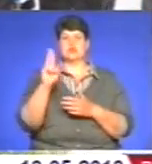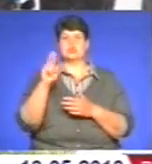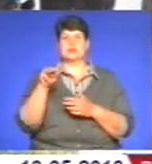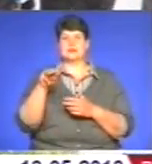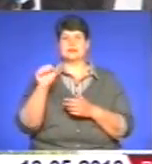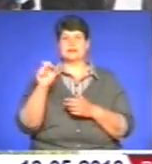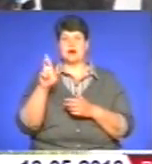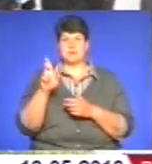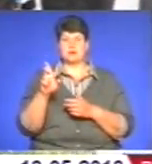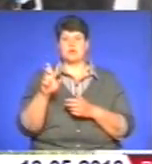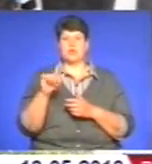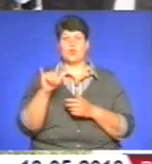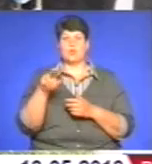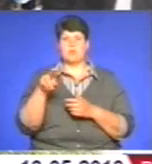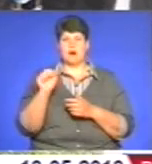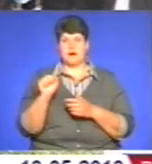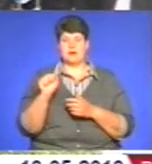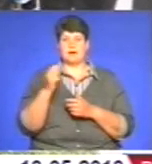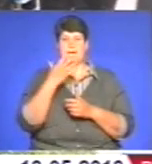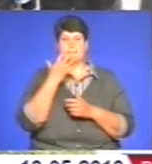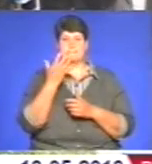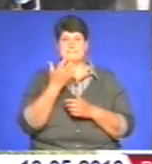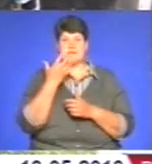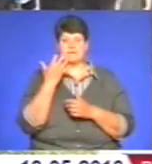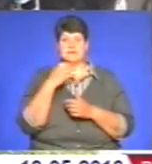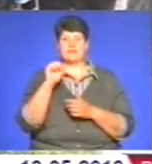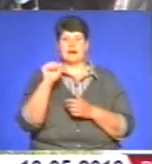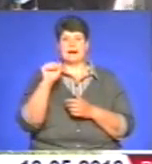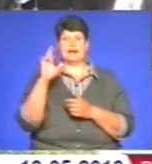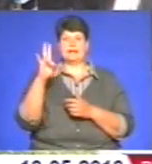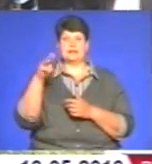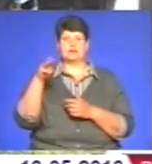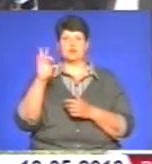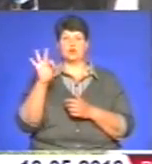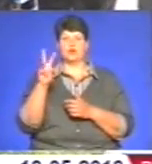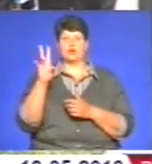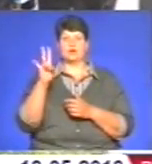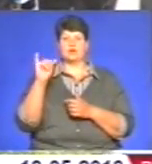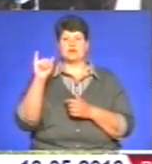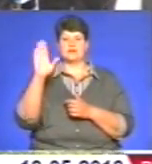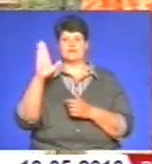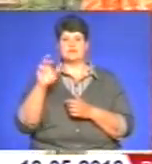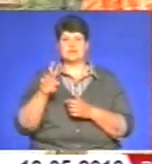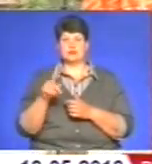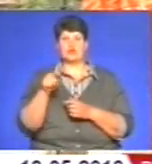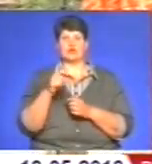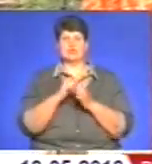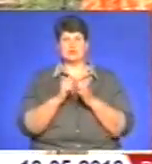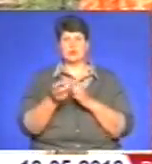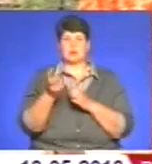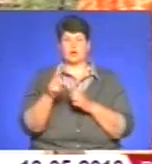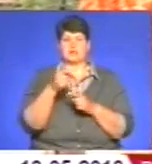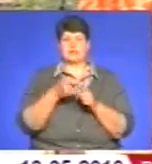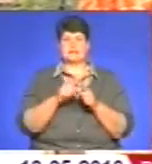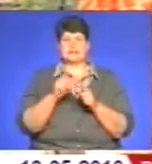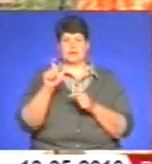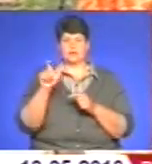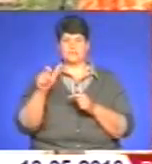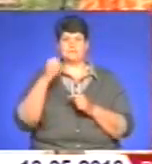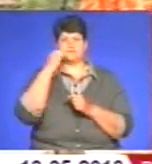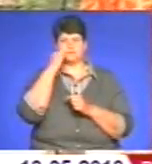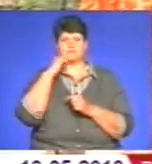в Антонівцях. І святий, і до нього, до святого постійно приходили ці люди. Старші жителі села і